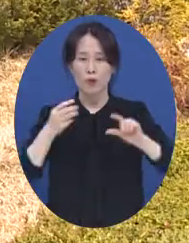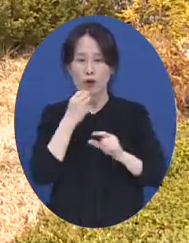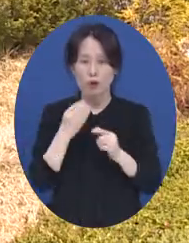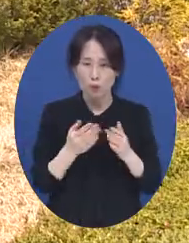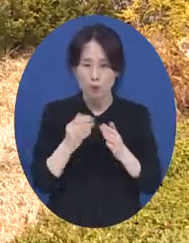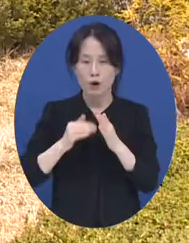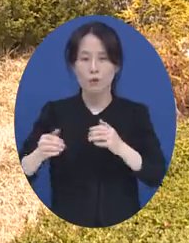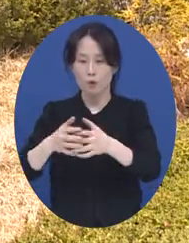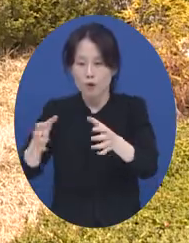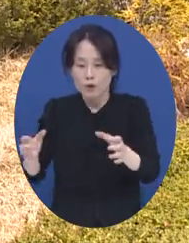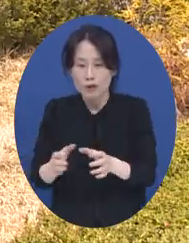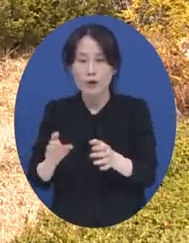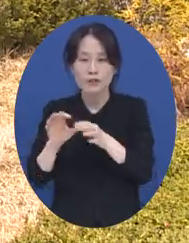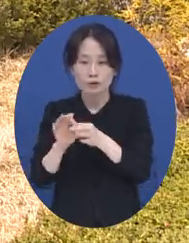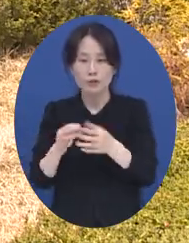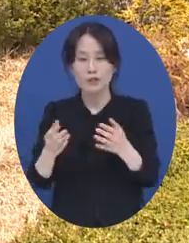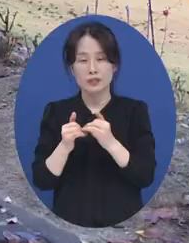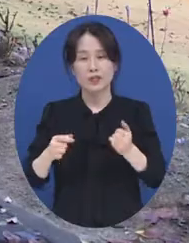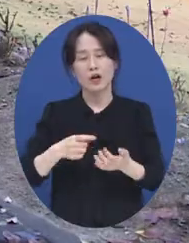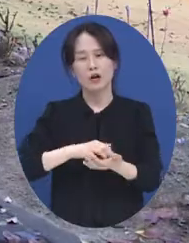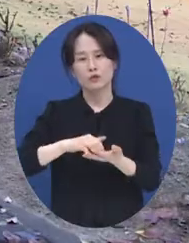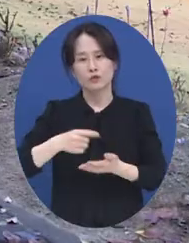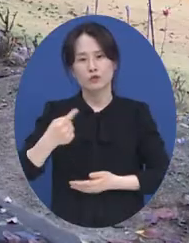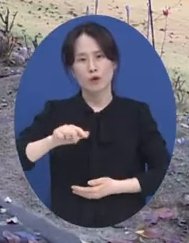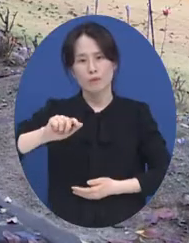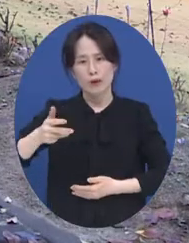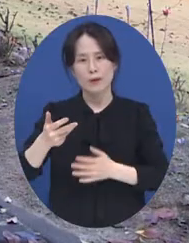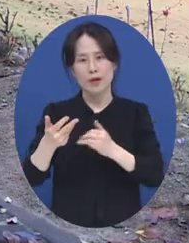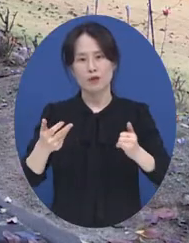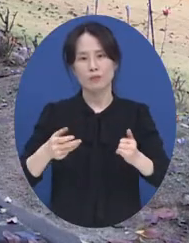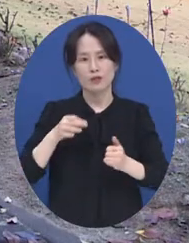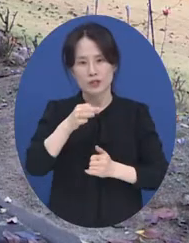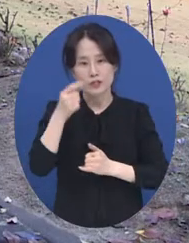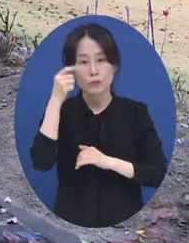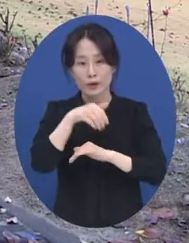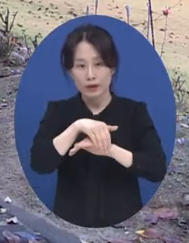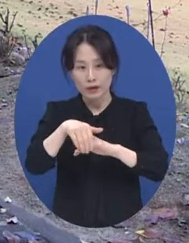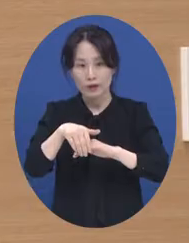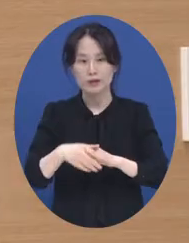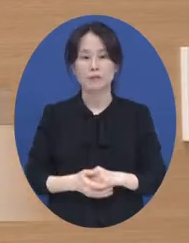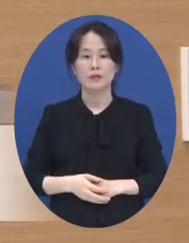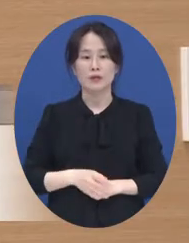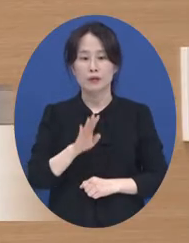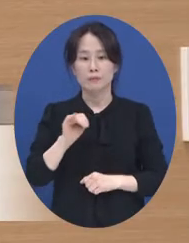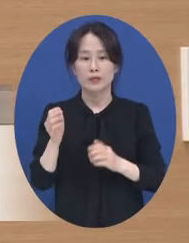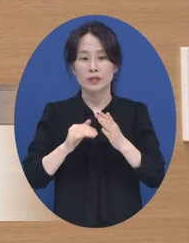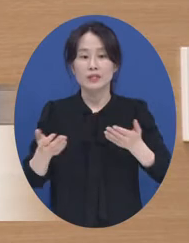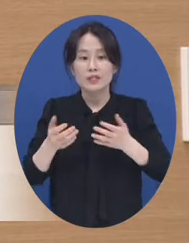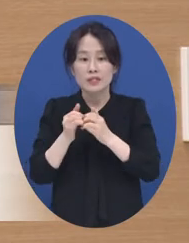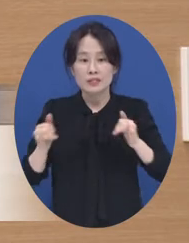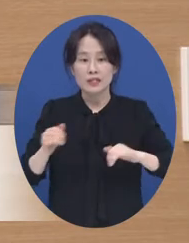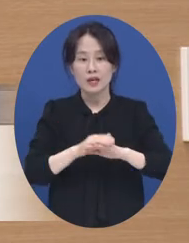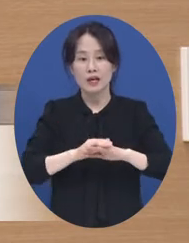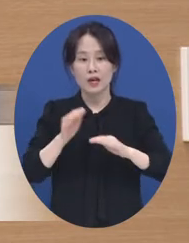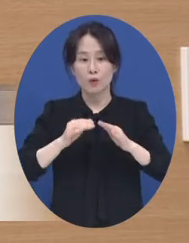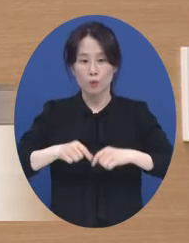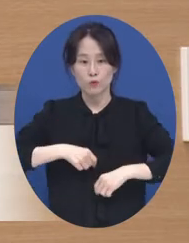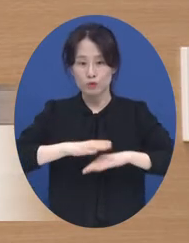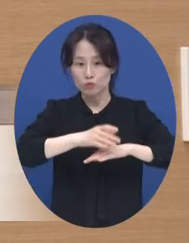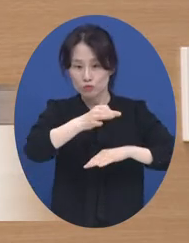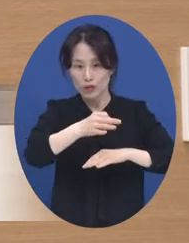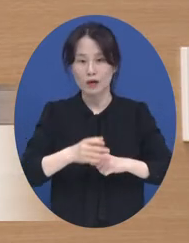올해는 도와 공공 기관 소속 노동자 총 1000 패 100여 명에게 지급됩니다 경기도 비정규직 공정 수당이